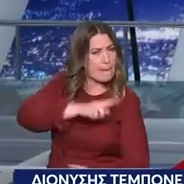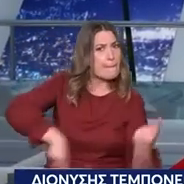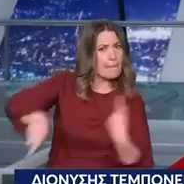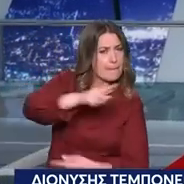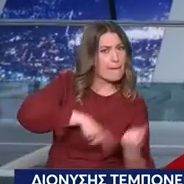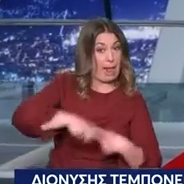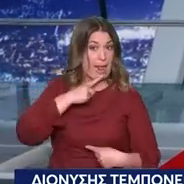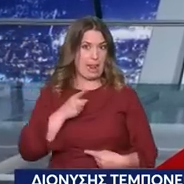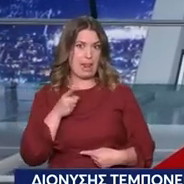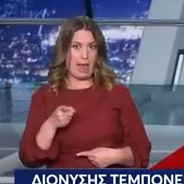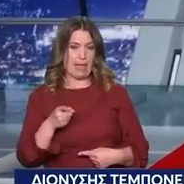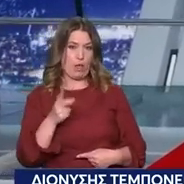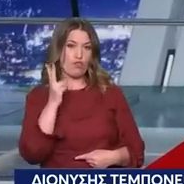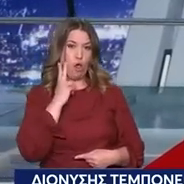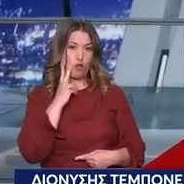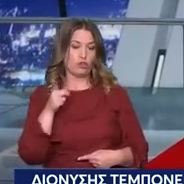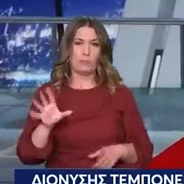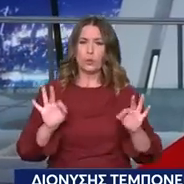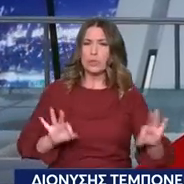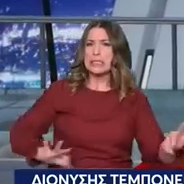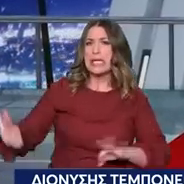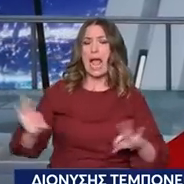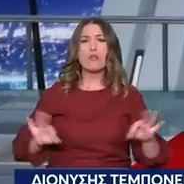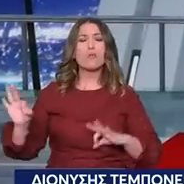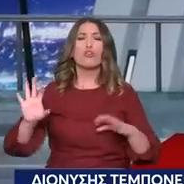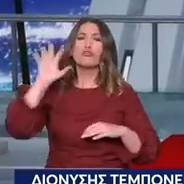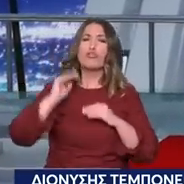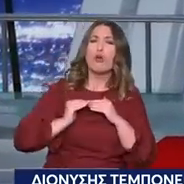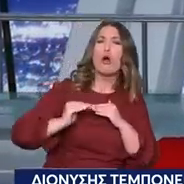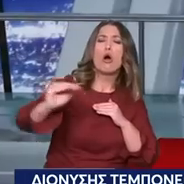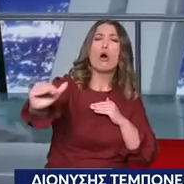κάνουμε μια χαρτογράφηση και ένα σχεδιασμό με ορίζοντα τι θα